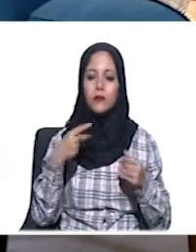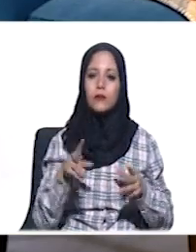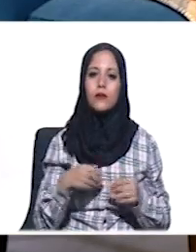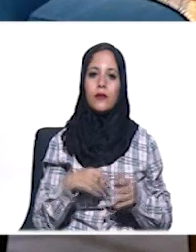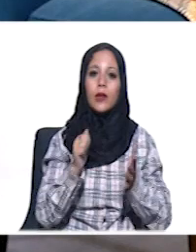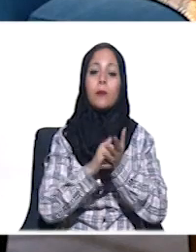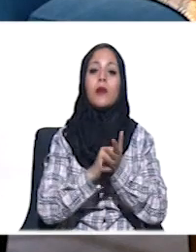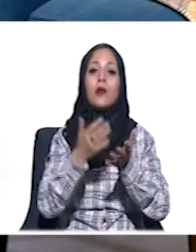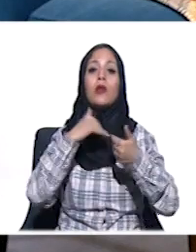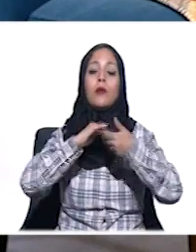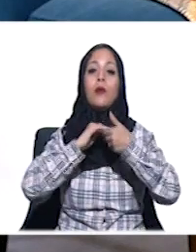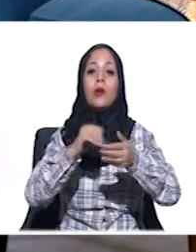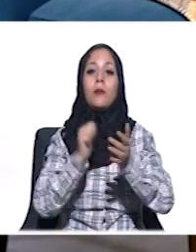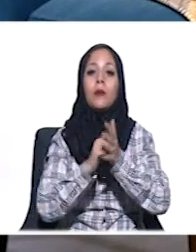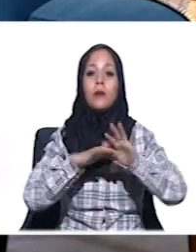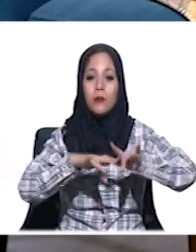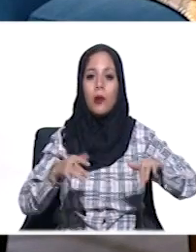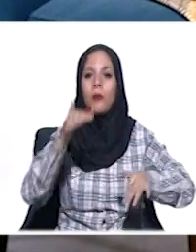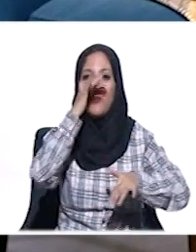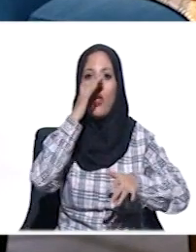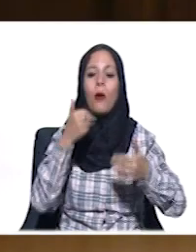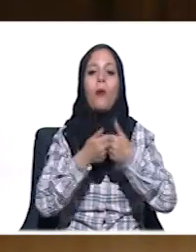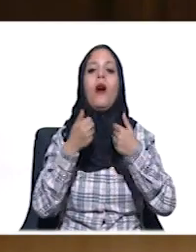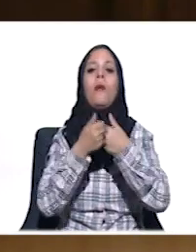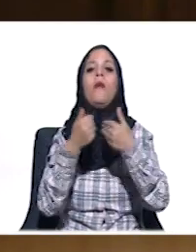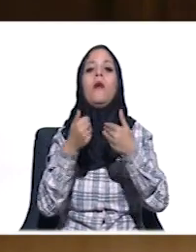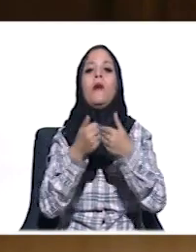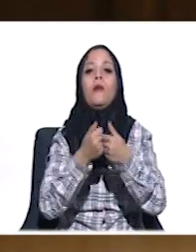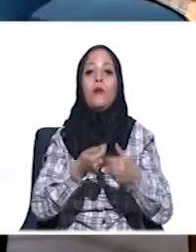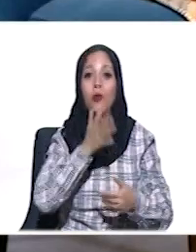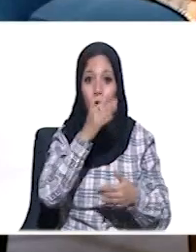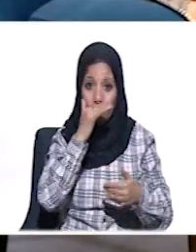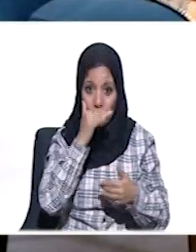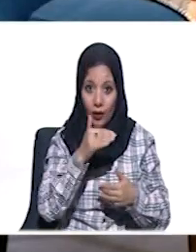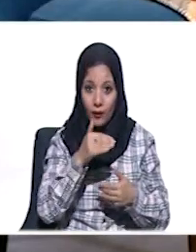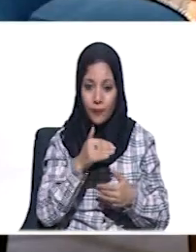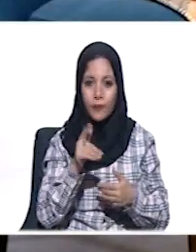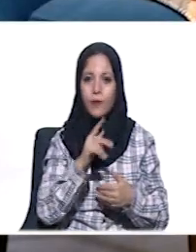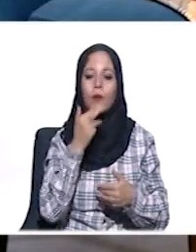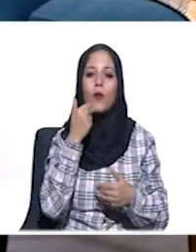أفرش معاها الشقة وأروح معاها وأحضر الفرح بقى، وكنا متفقين على كل حاجة. الفرح؟ لا ما رضيش مصطفى.